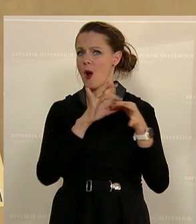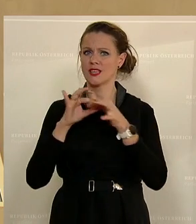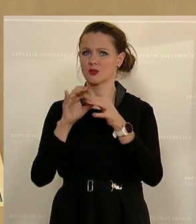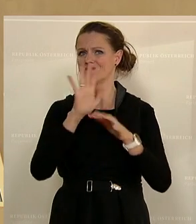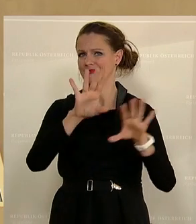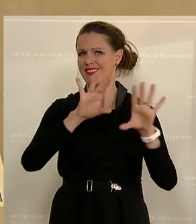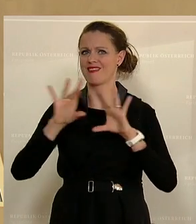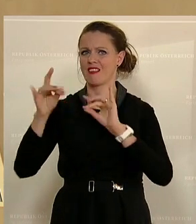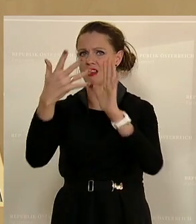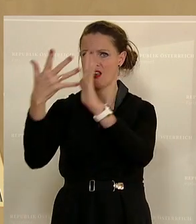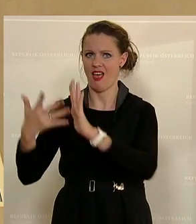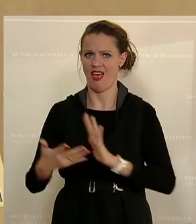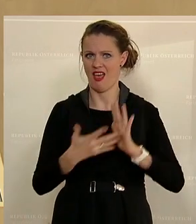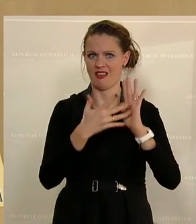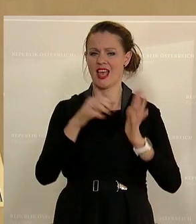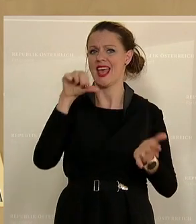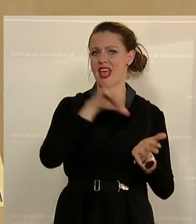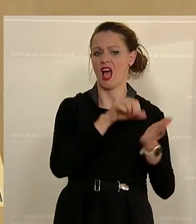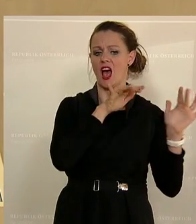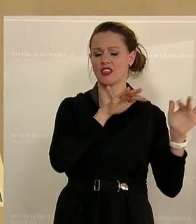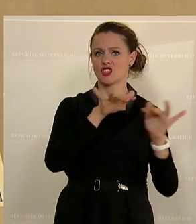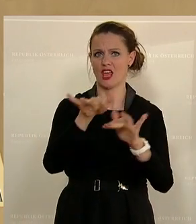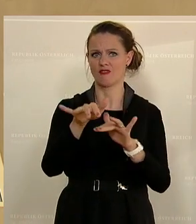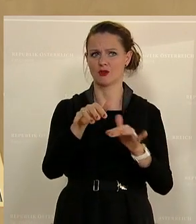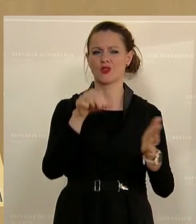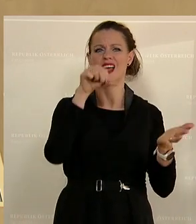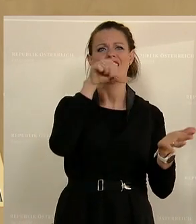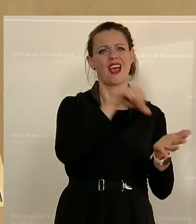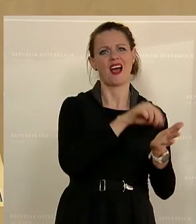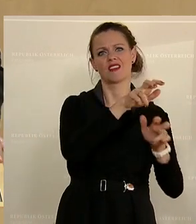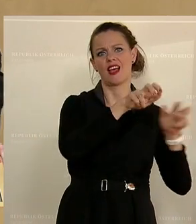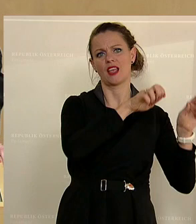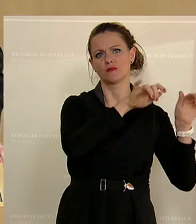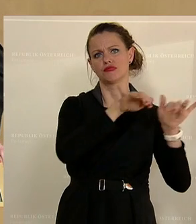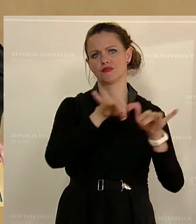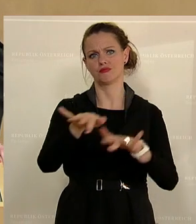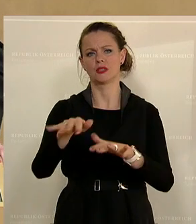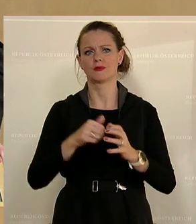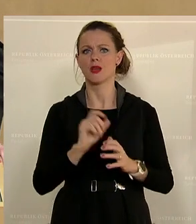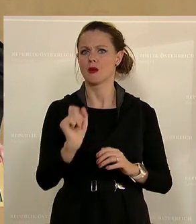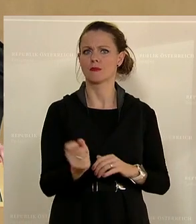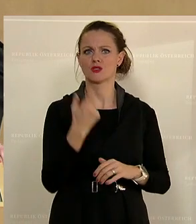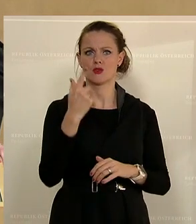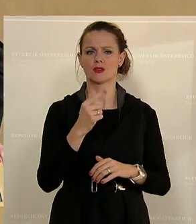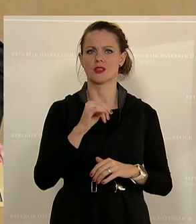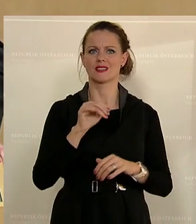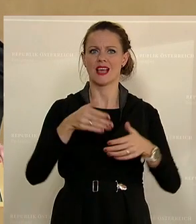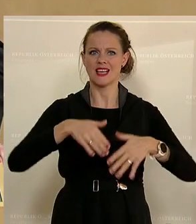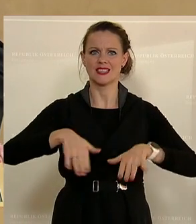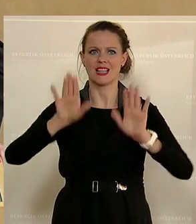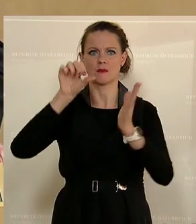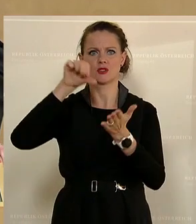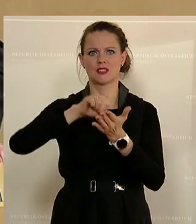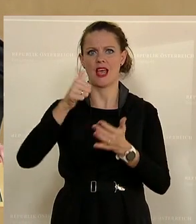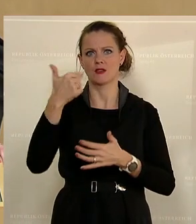unter iranischem Einfluss oder unter dem Einfluss des iranischen Regimes stehen, namentlich besonders das Islamische Zentrum im